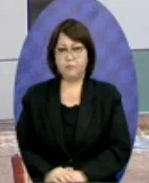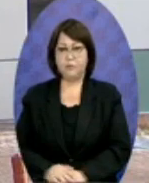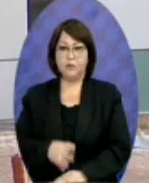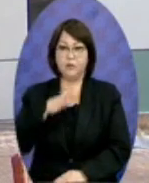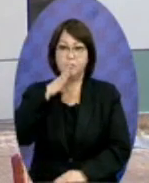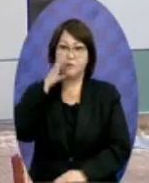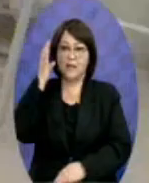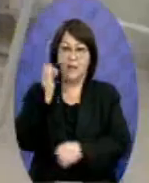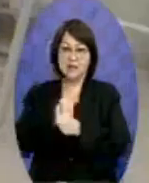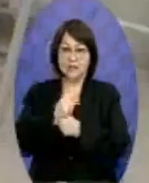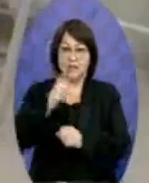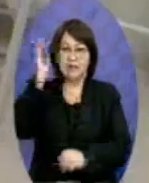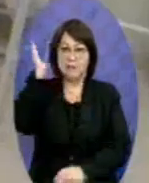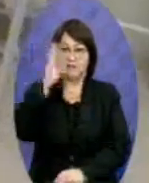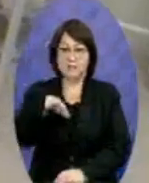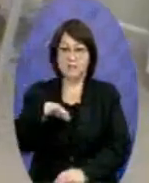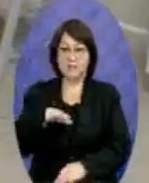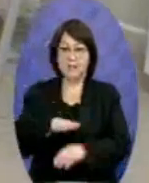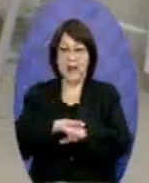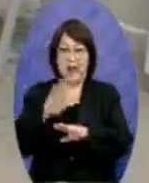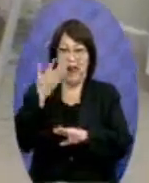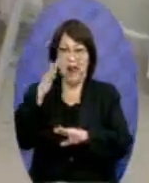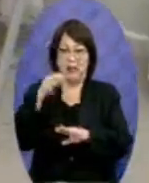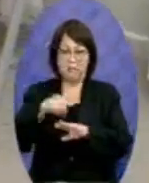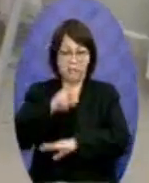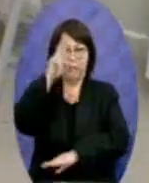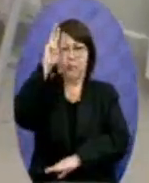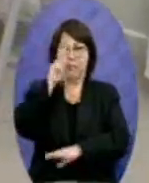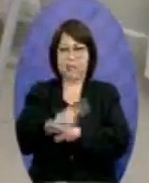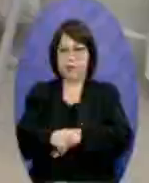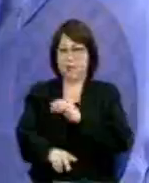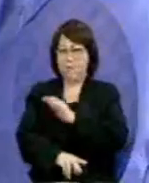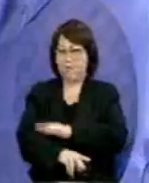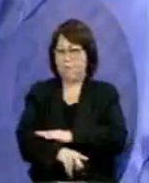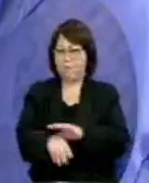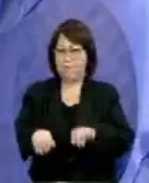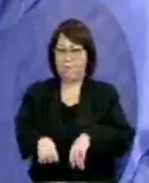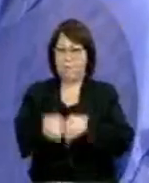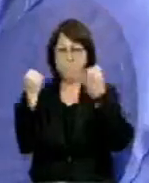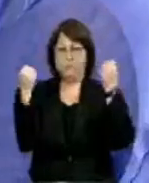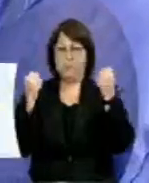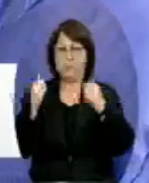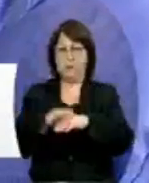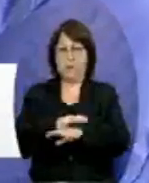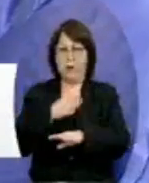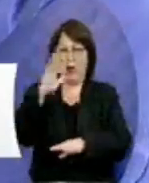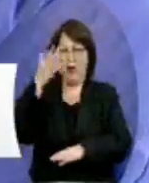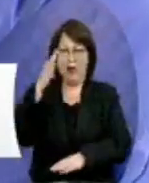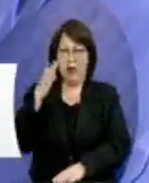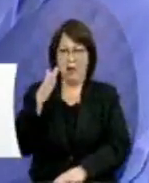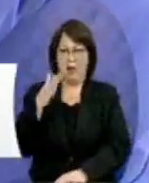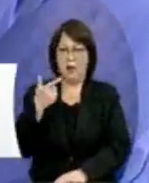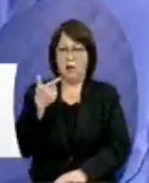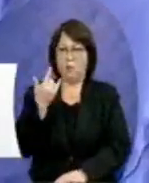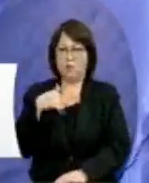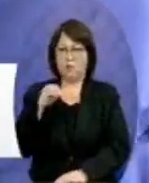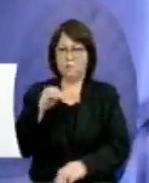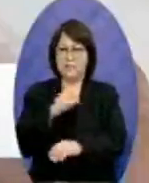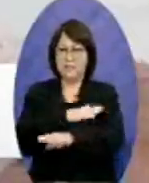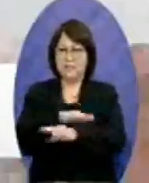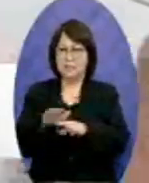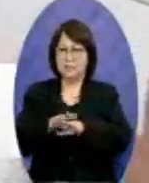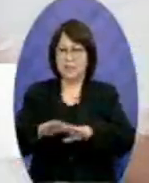Өглөө ажилдаа гарсан хүн гулгаатай зам дээр халтарч унаад гараа гинтээсэн байна. Гулгаа ихээр үүссэн нийтийн эзэмшлийн гудамж зам талбай